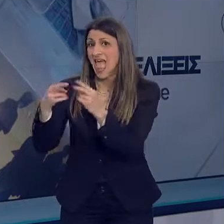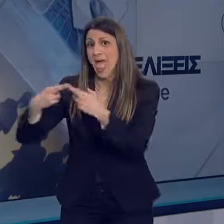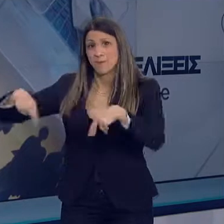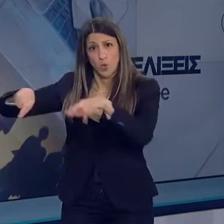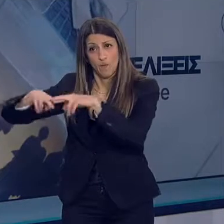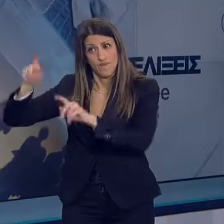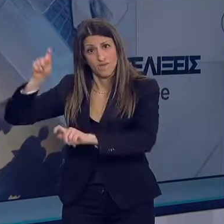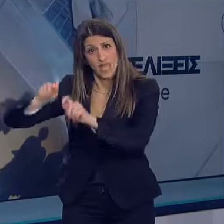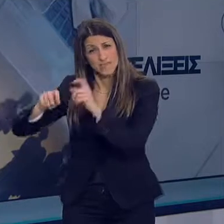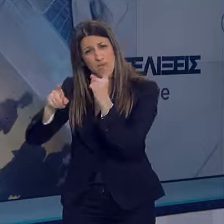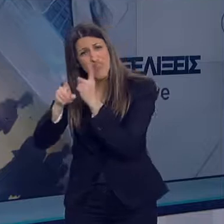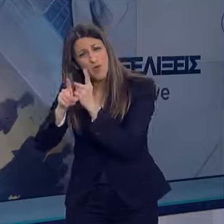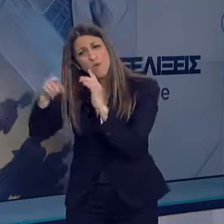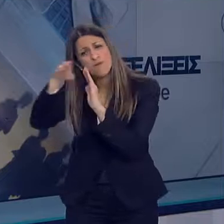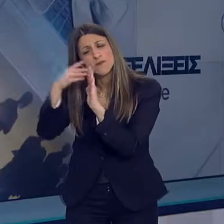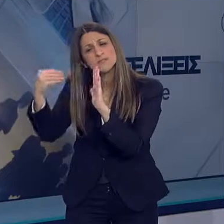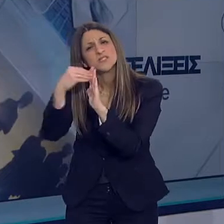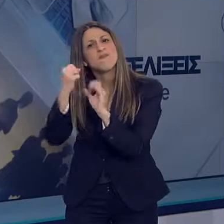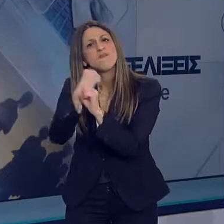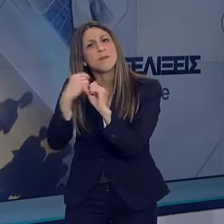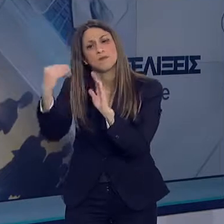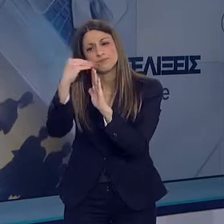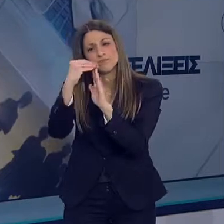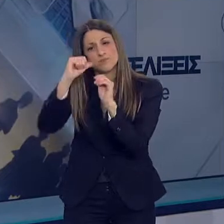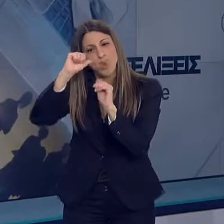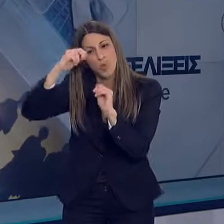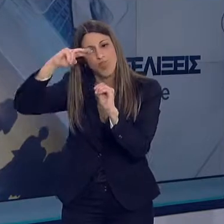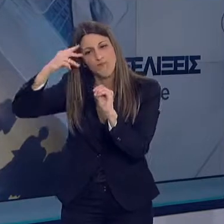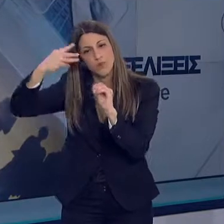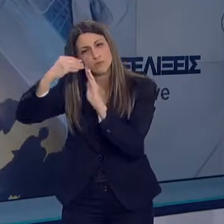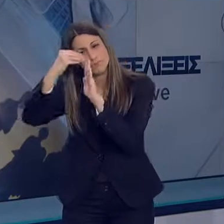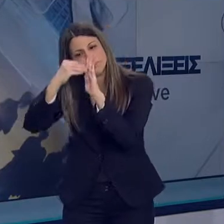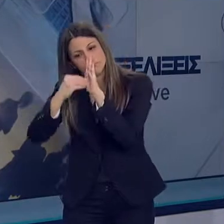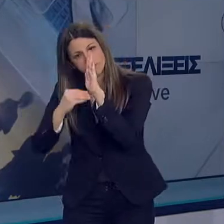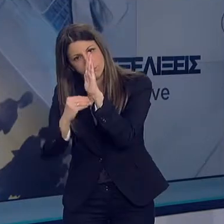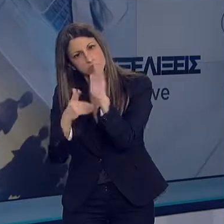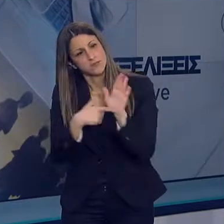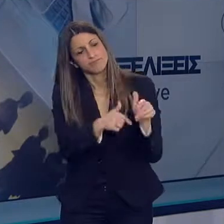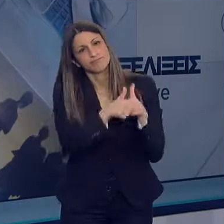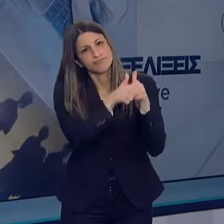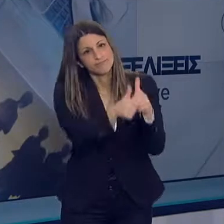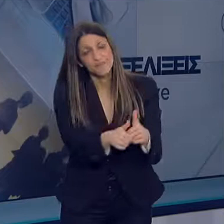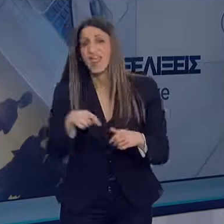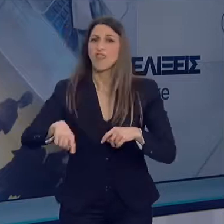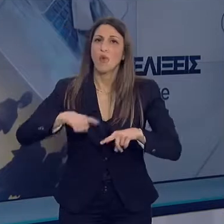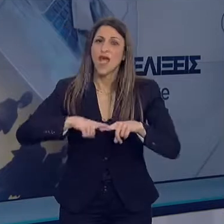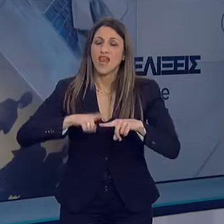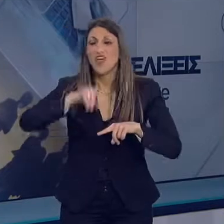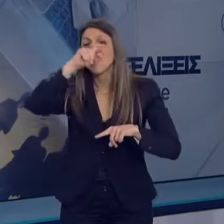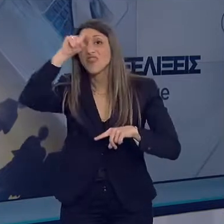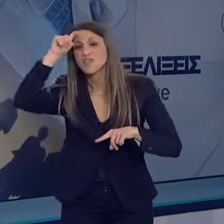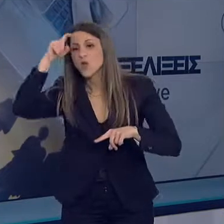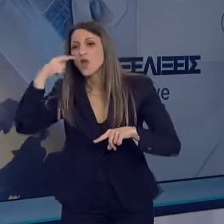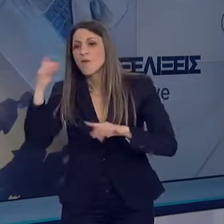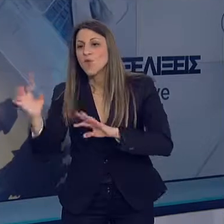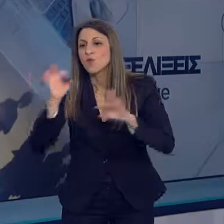Λοιμοξιολόγων. Και θα δούμε την αποτελεσματικότητά του όταν αναλύσουμε αυτά τα δεδομένα. Είναι λίγο πιο δύσκολο σε εμάς, σαν χώρα, να αναλύσουμε τα δεδομένα αποτελεσματικότητας,